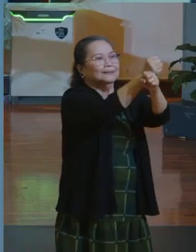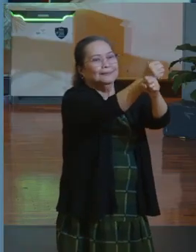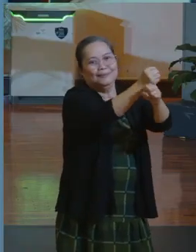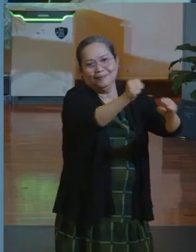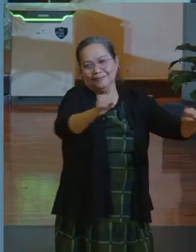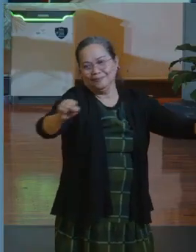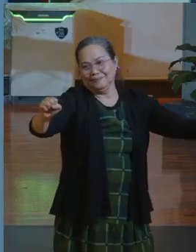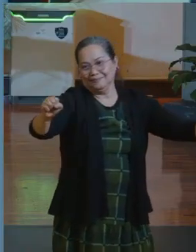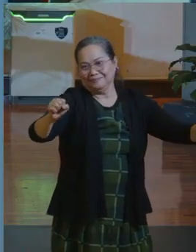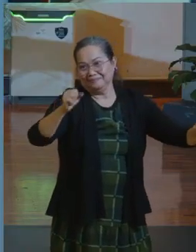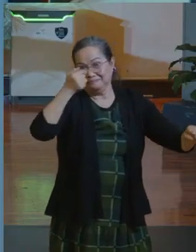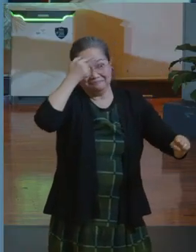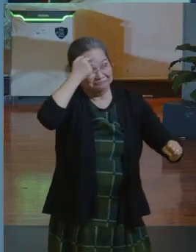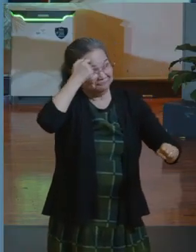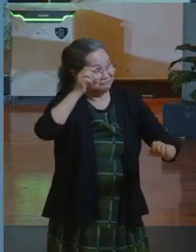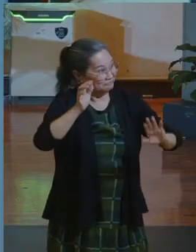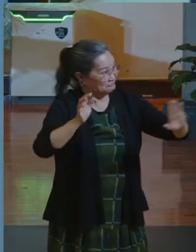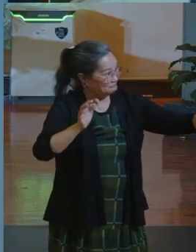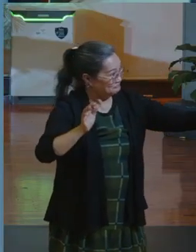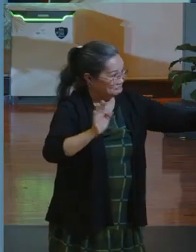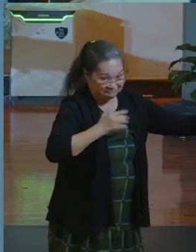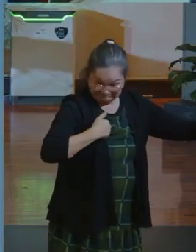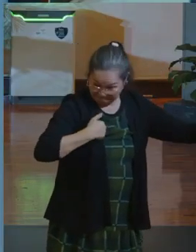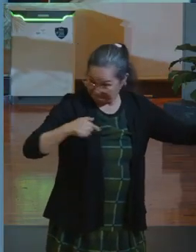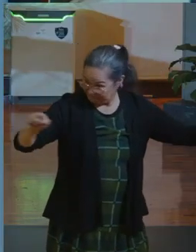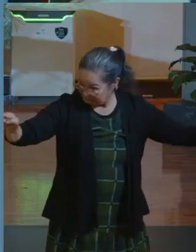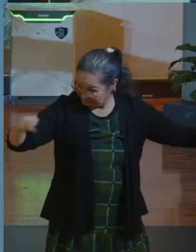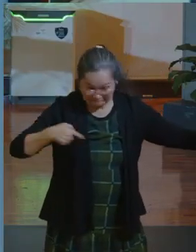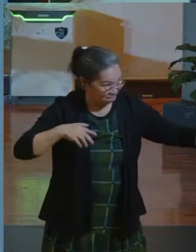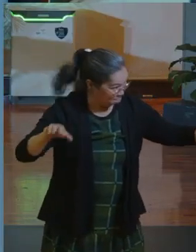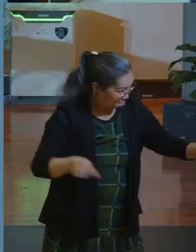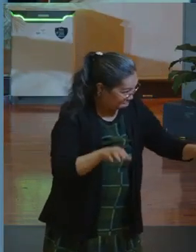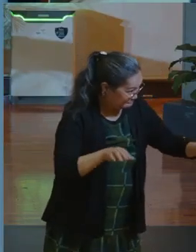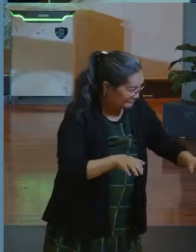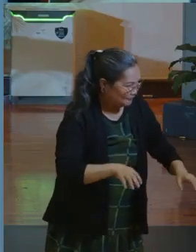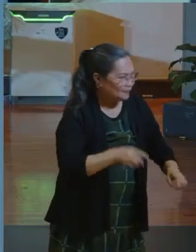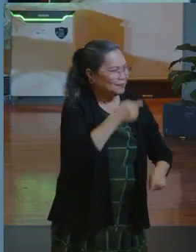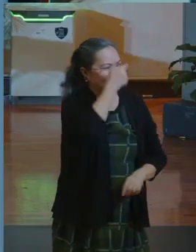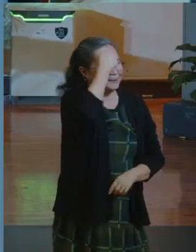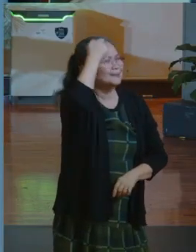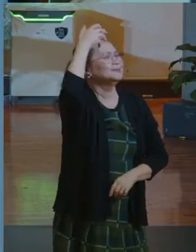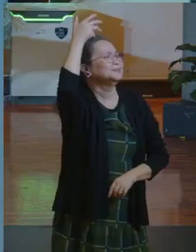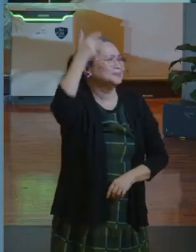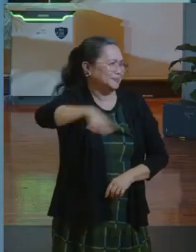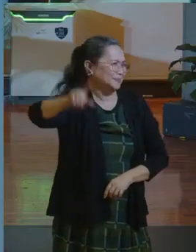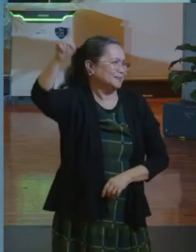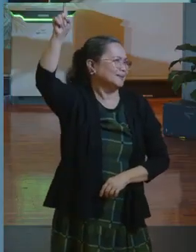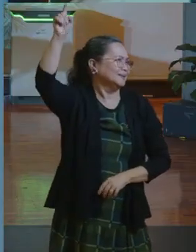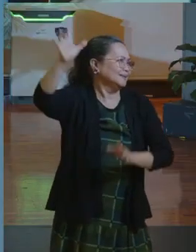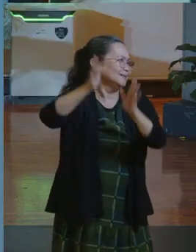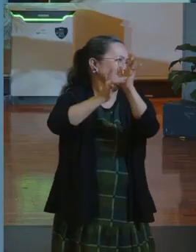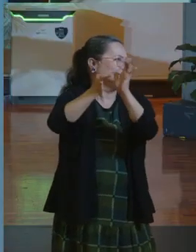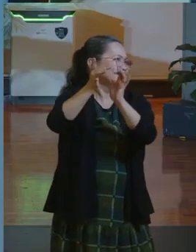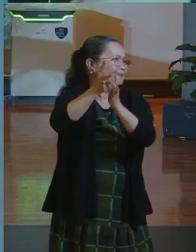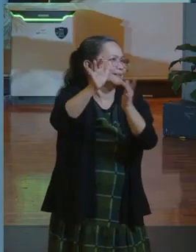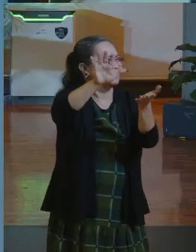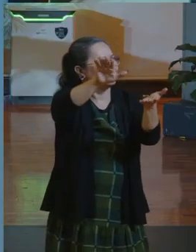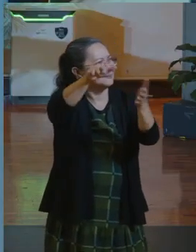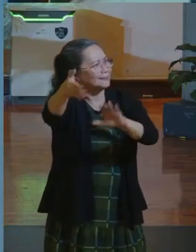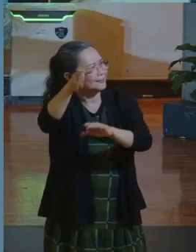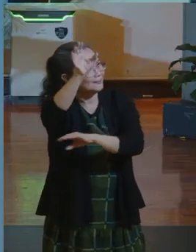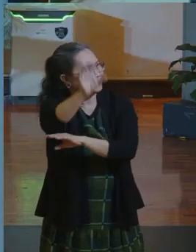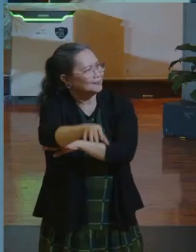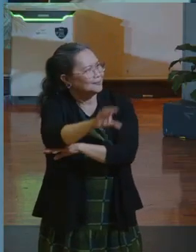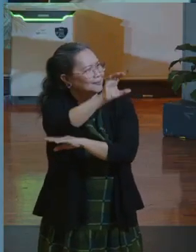hindi dahil sa inyong gawain, kundi sa natapos na niyang gawain sa krus.